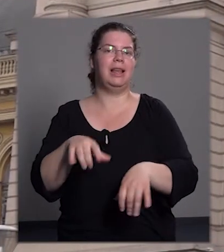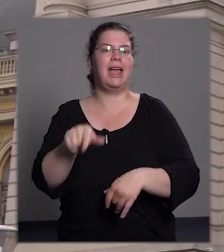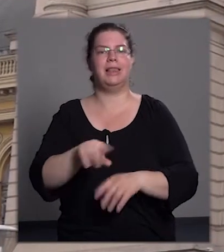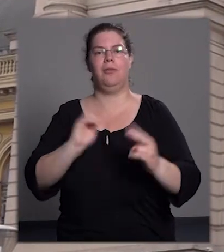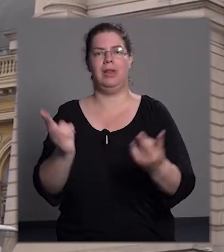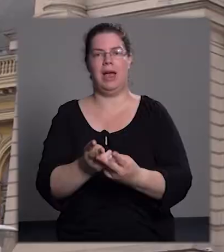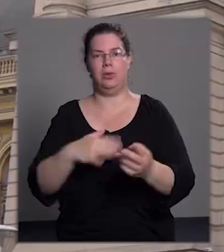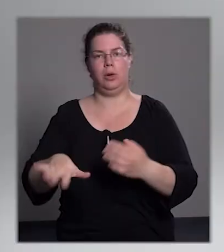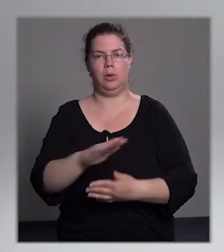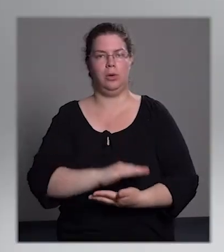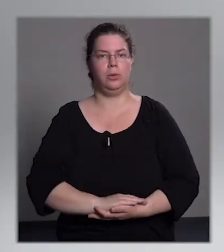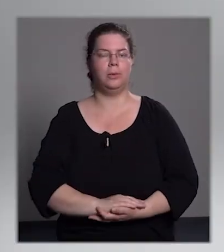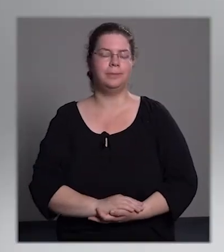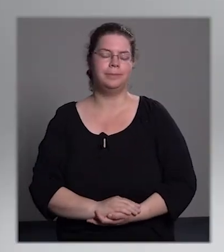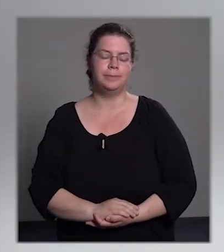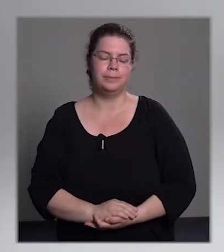világot körülöttünk.